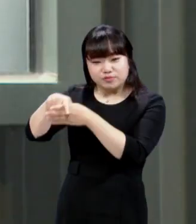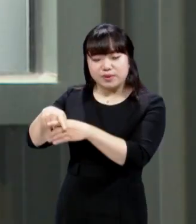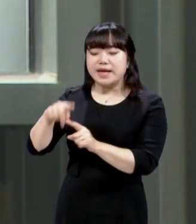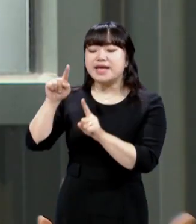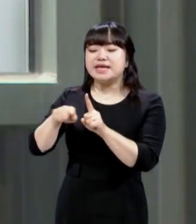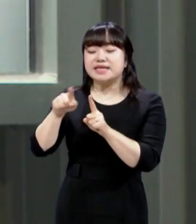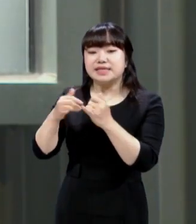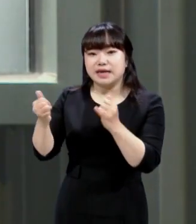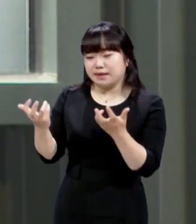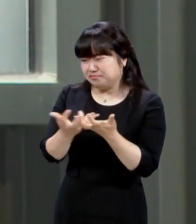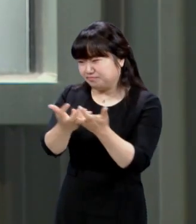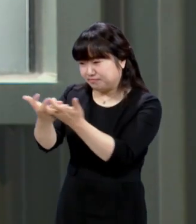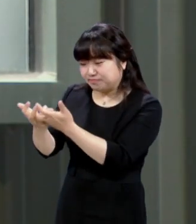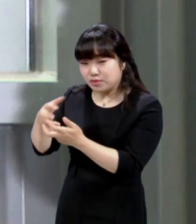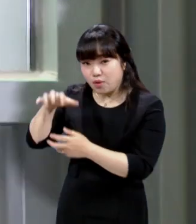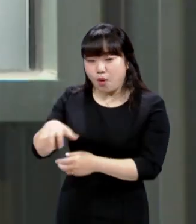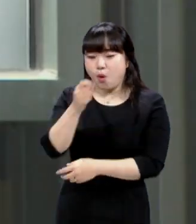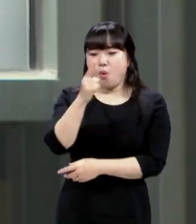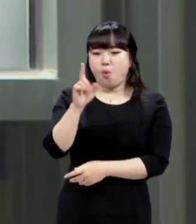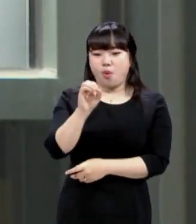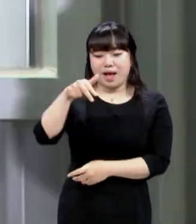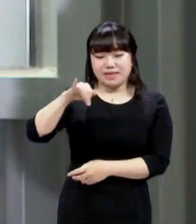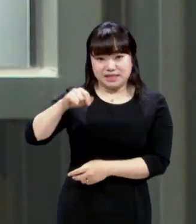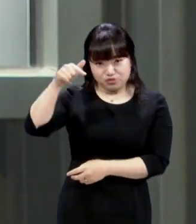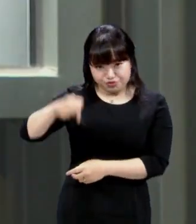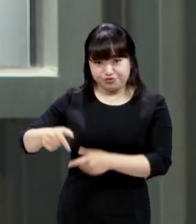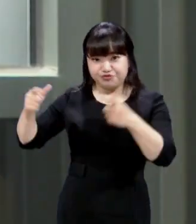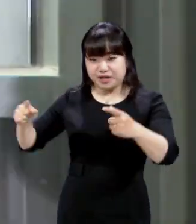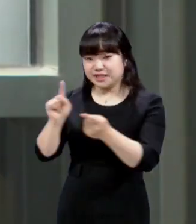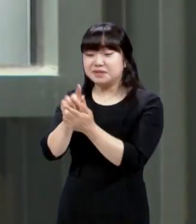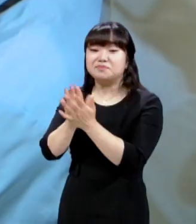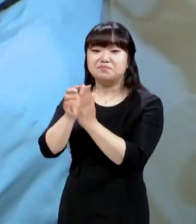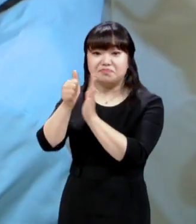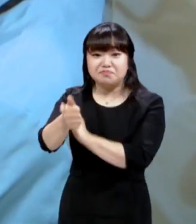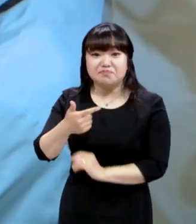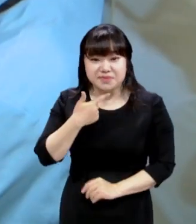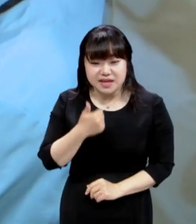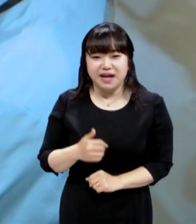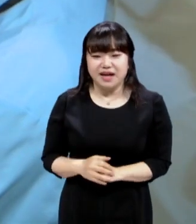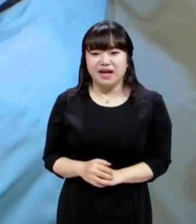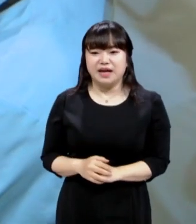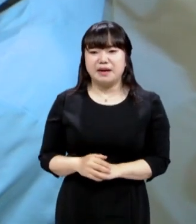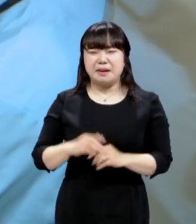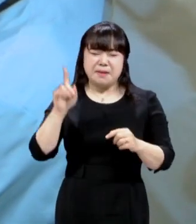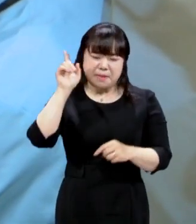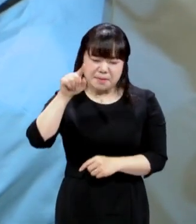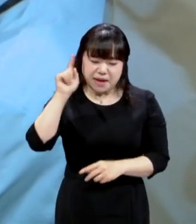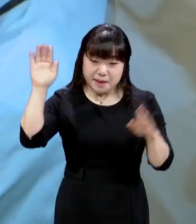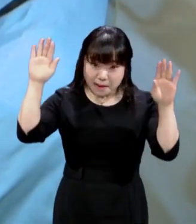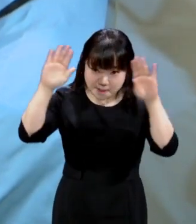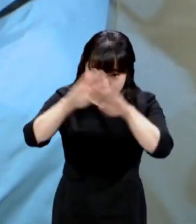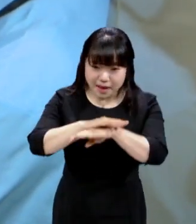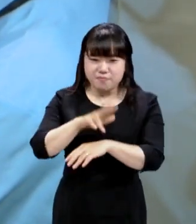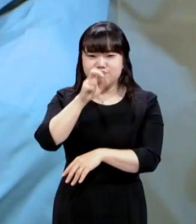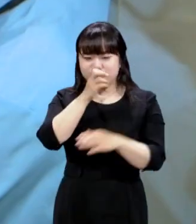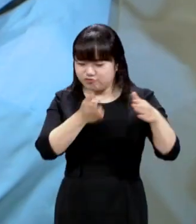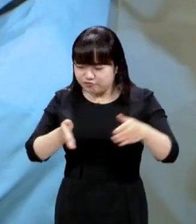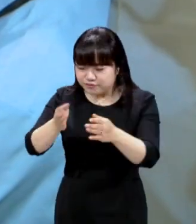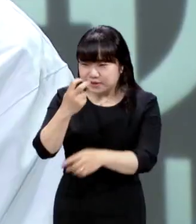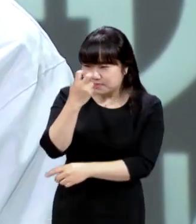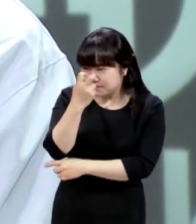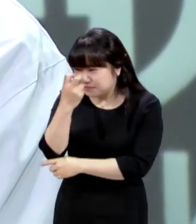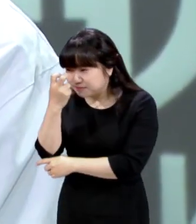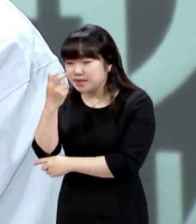밀집지역인 광진구 화양동 일대를 찾았습니다 매일 밤 지역의 어두운 골목을 순차 라는